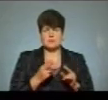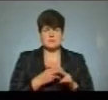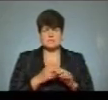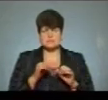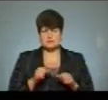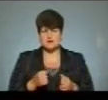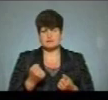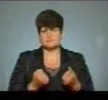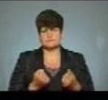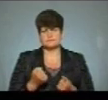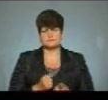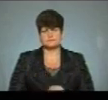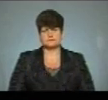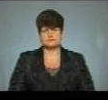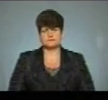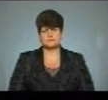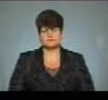керувати транспортними засобами.